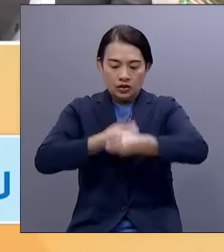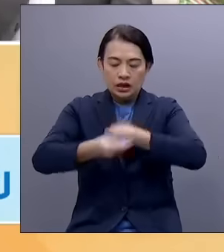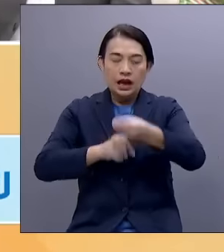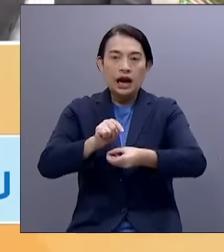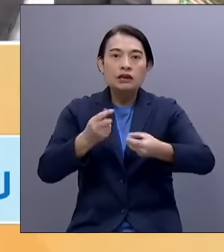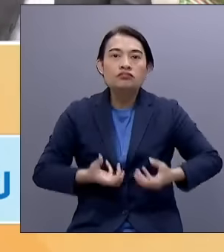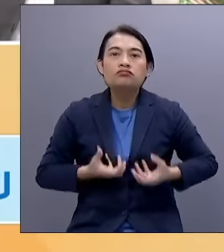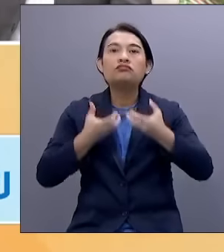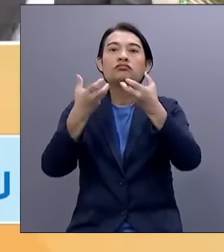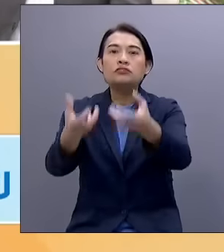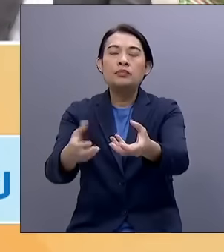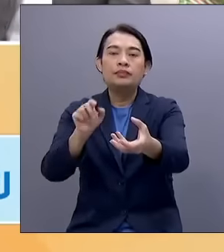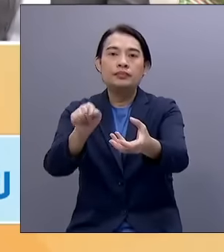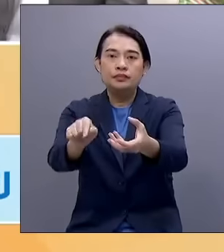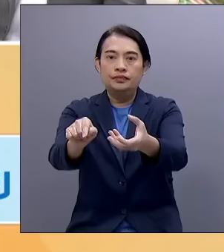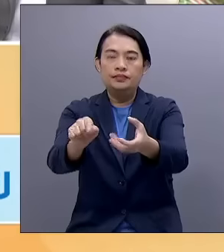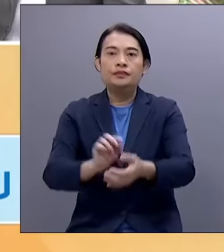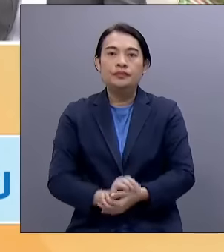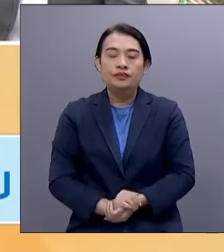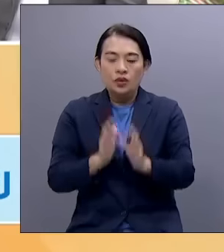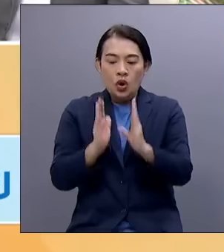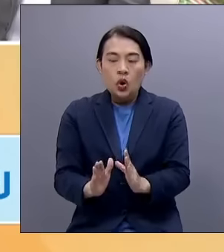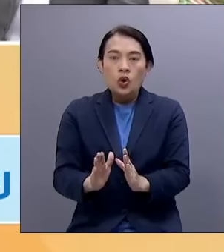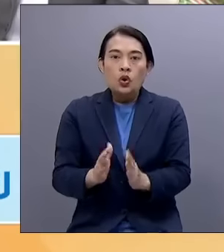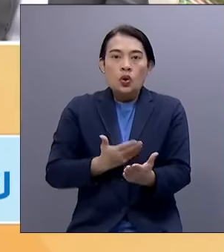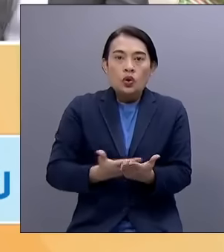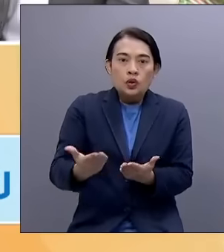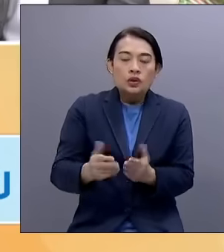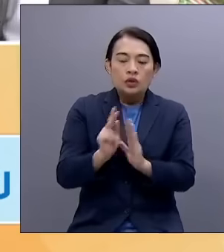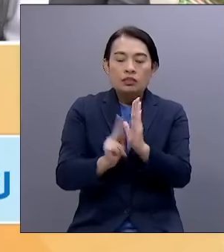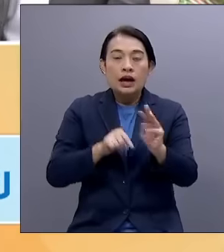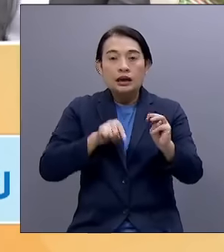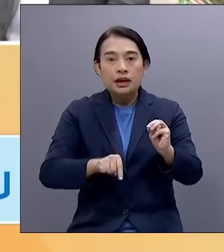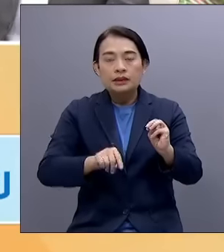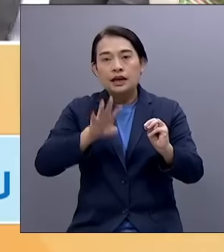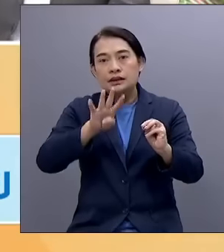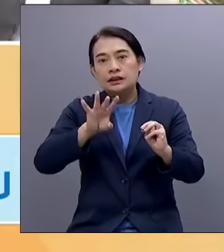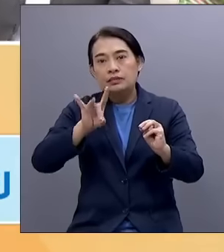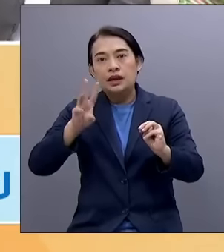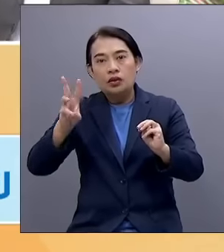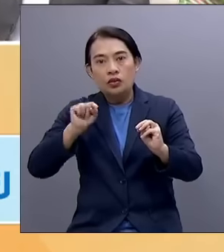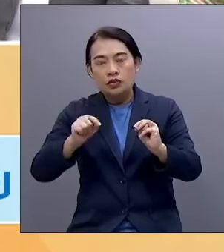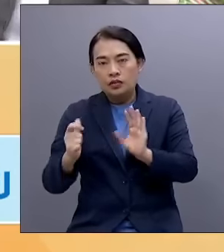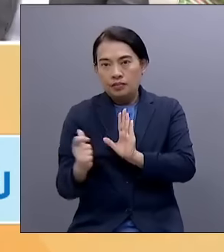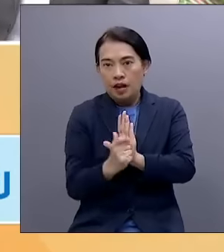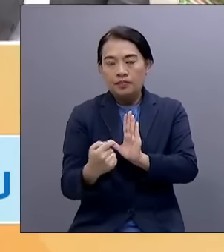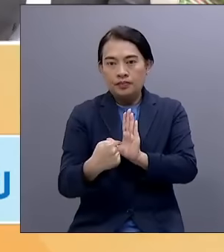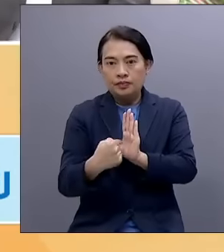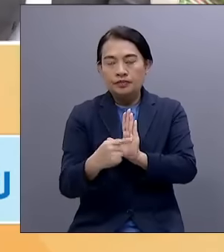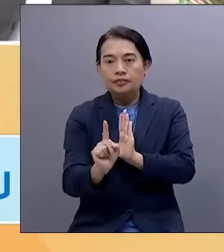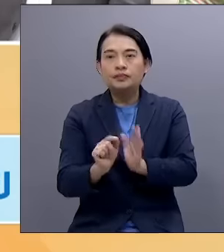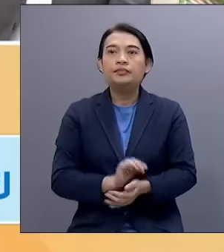ให้ในทางกลับกันเนี่ยนะครับผู้ซื้อเนี่ยนะครับมาตรา 486ประมวนกฎหมายแพ่งราชพาณิชย์เนี่ยก็บัญญัตไว้ว่าเหมือนกันว่า